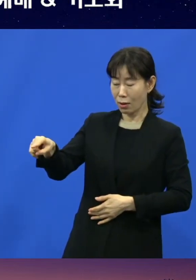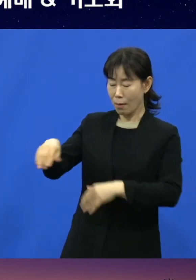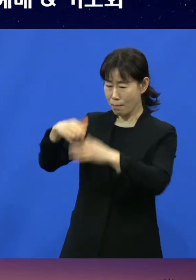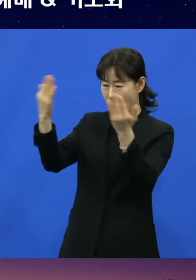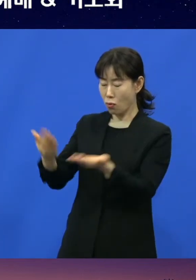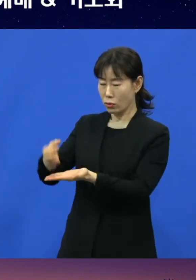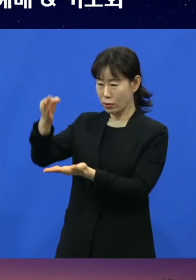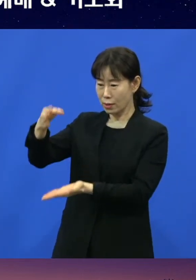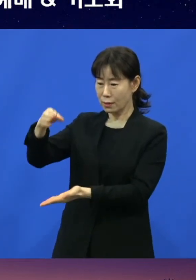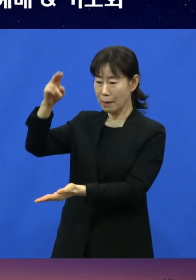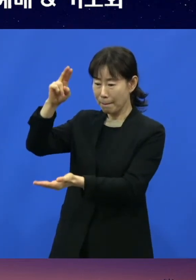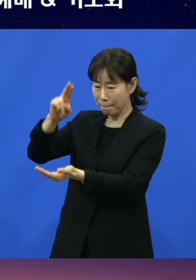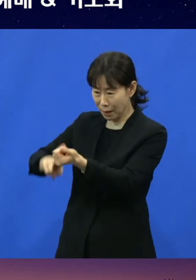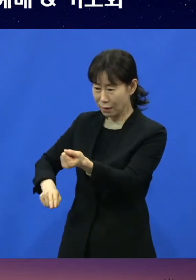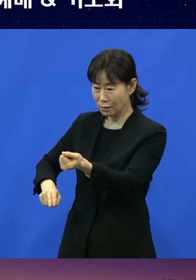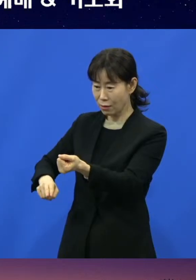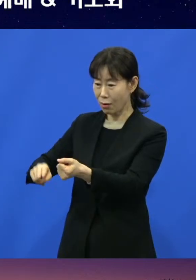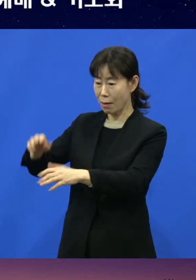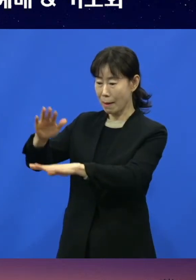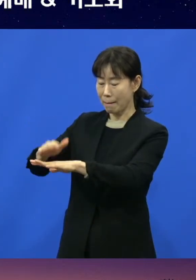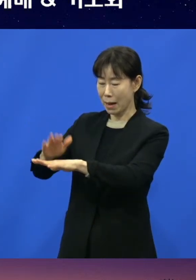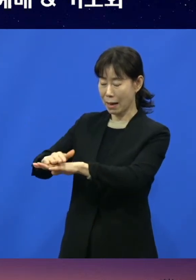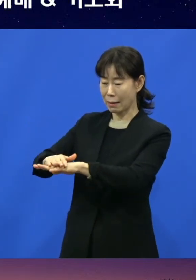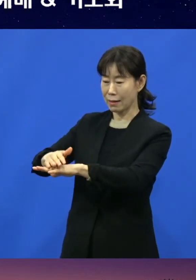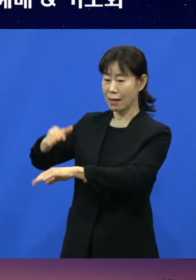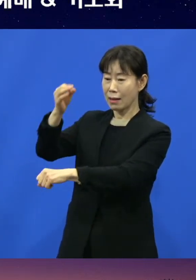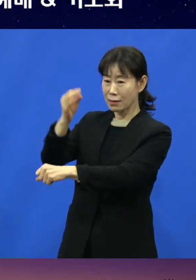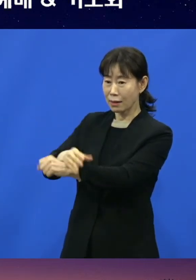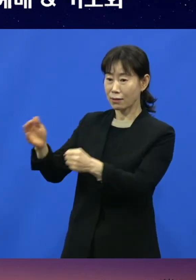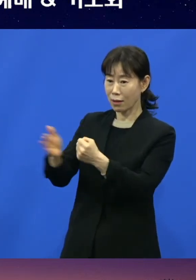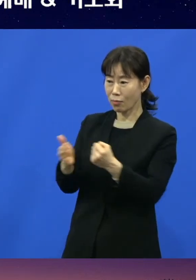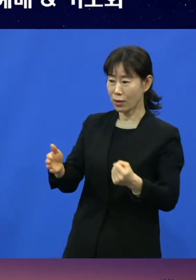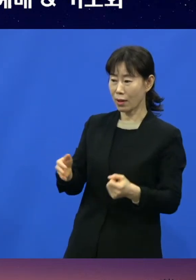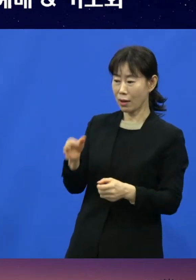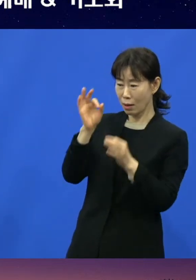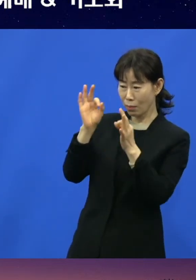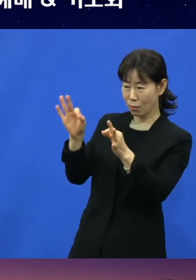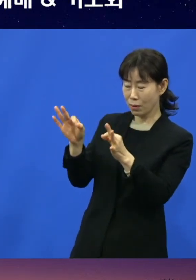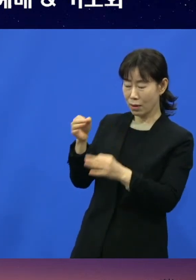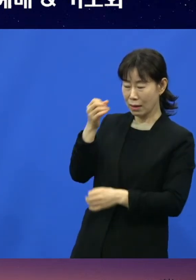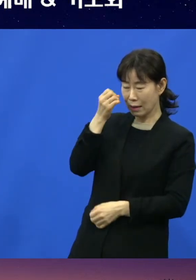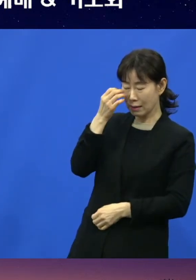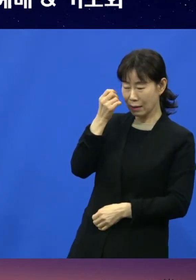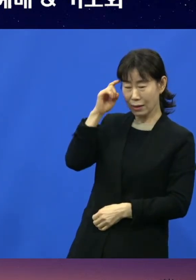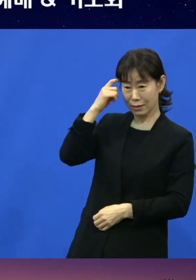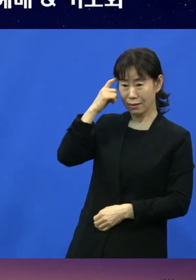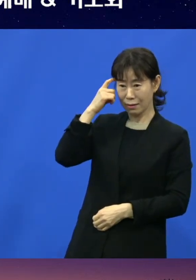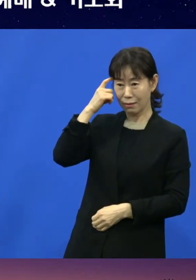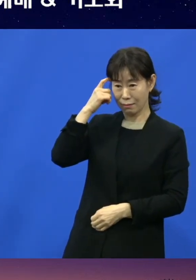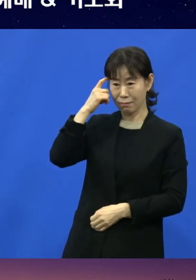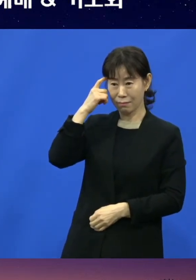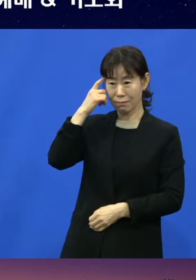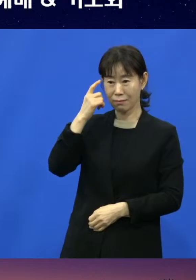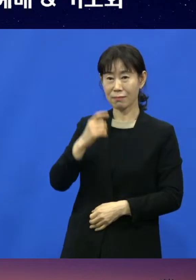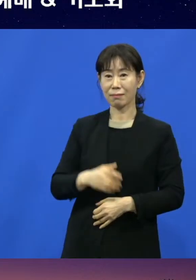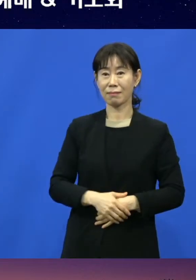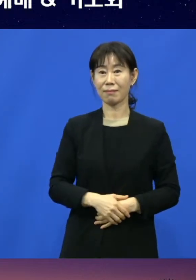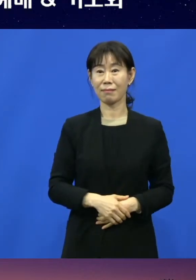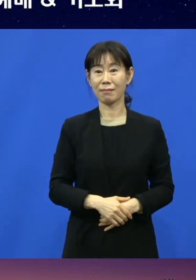가치 있는 땅으로 안 보이잖아요. 그런데 이 사람은 보화를 발견하겠다. 그 보화 때문에 어떤 것을 대가를 지불해도 이